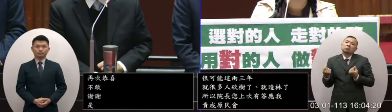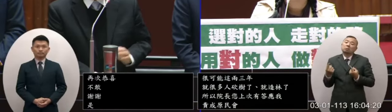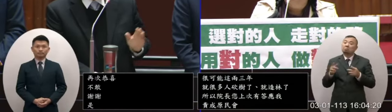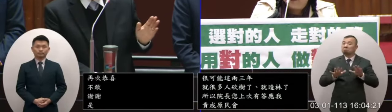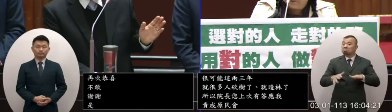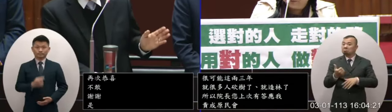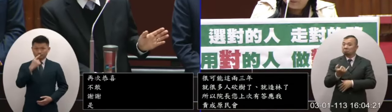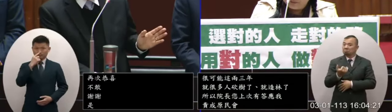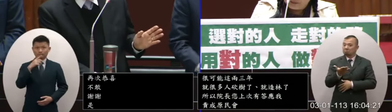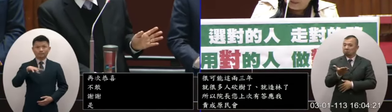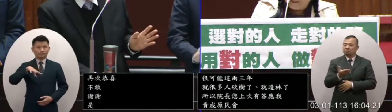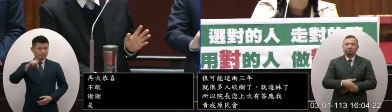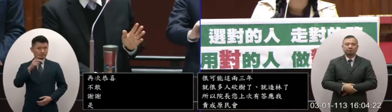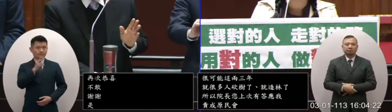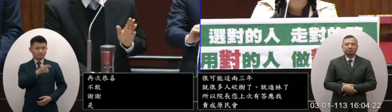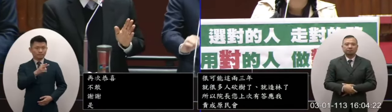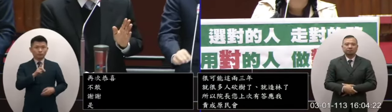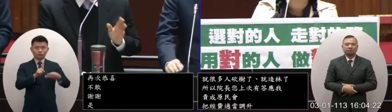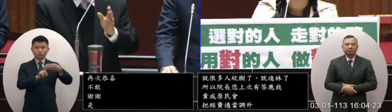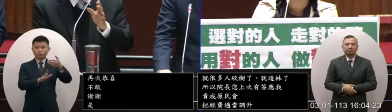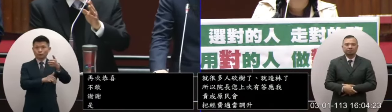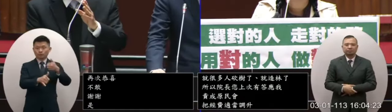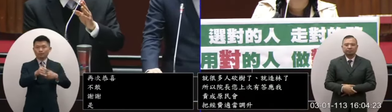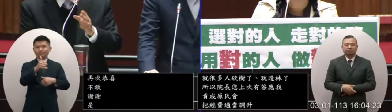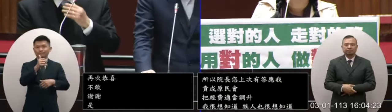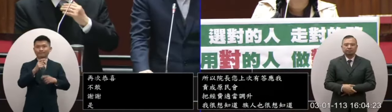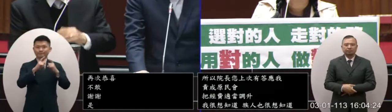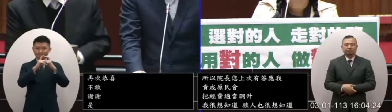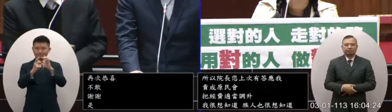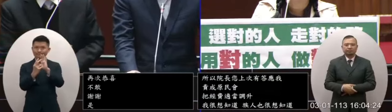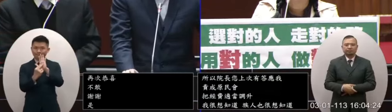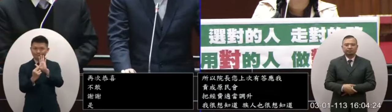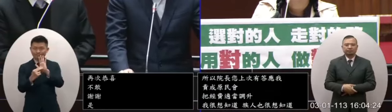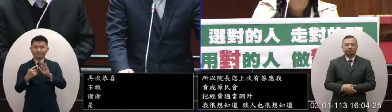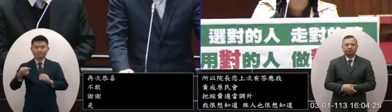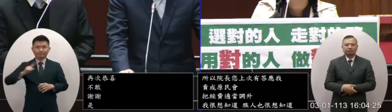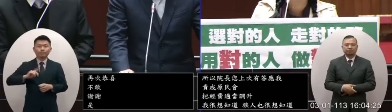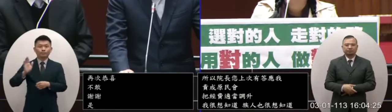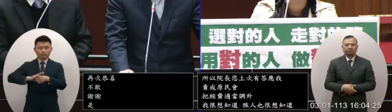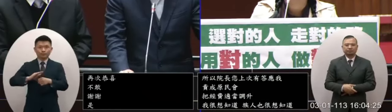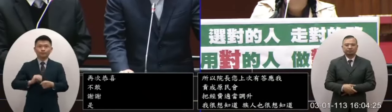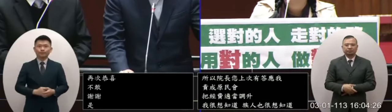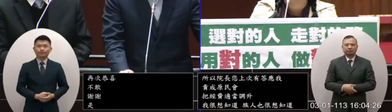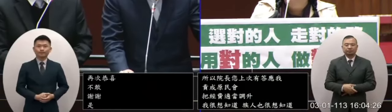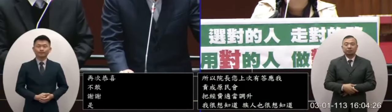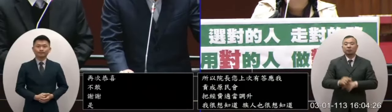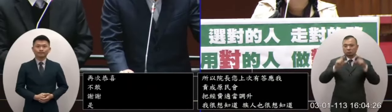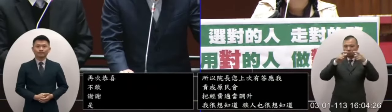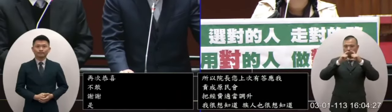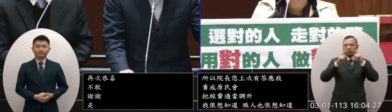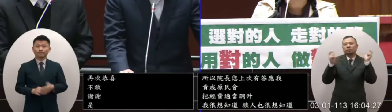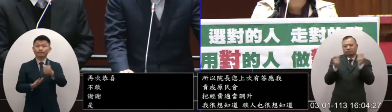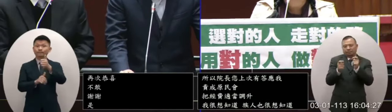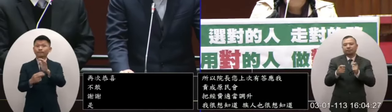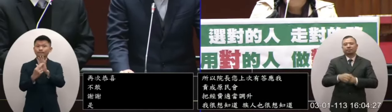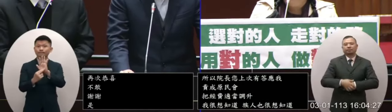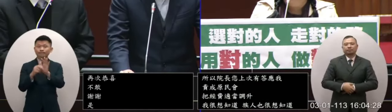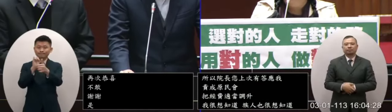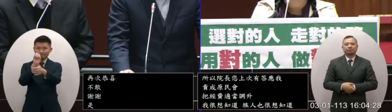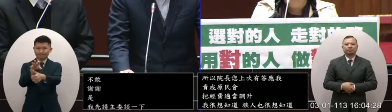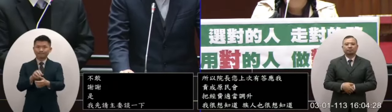我先请主委谈一下，然后我再来做补充， 简短回答就 好。跟委员报告，